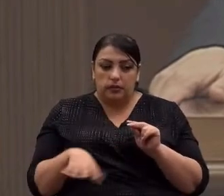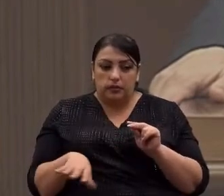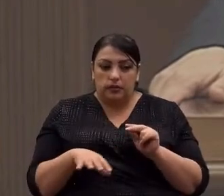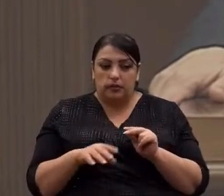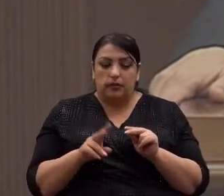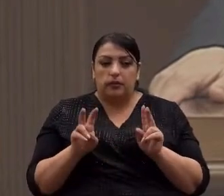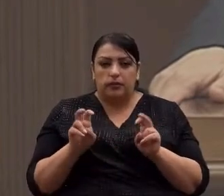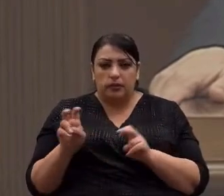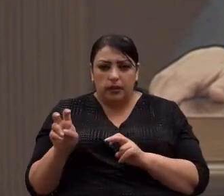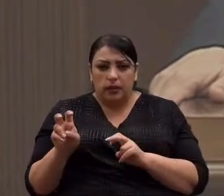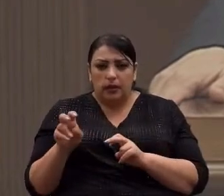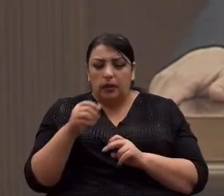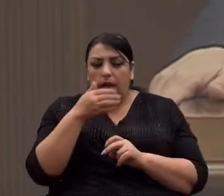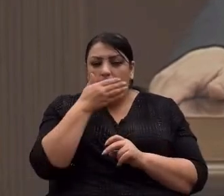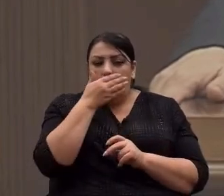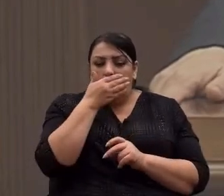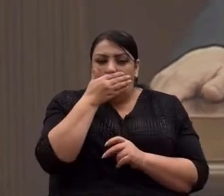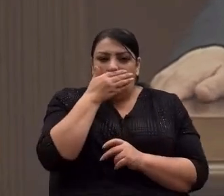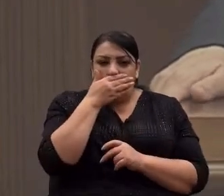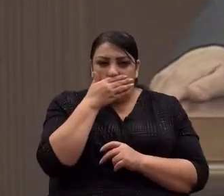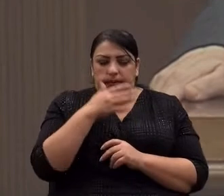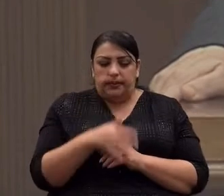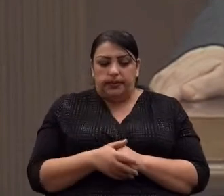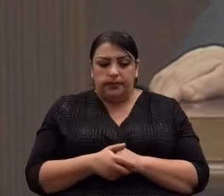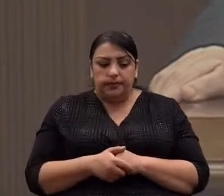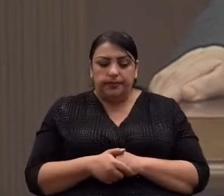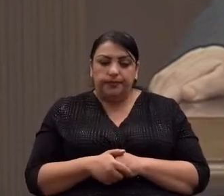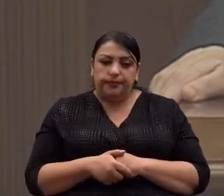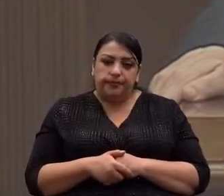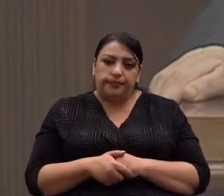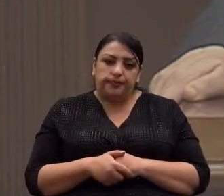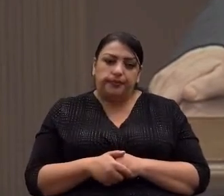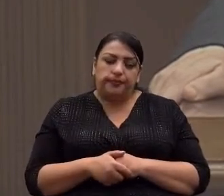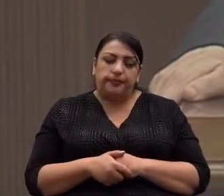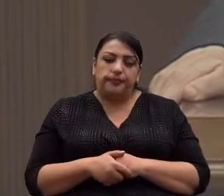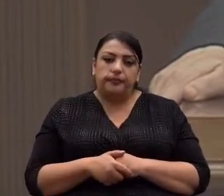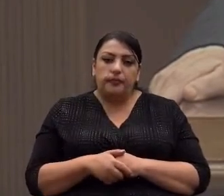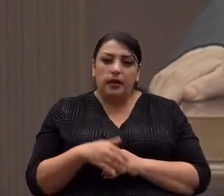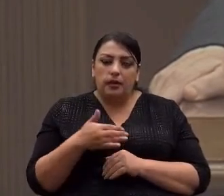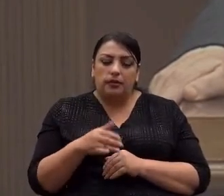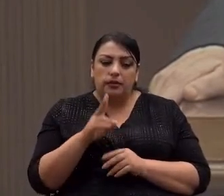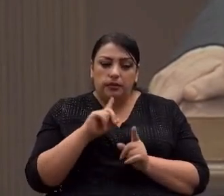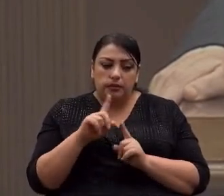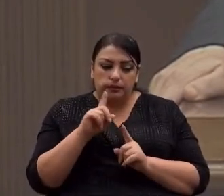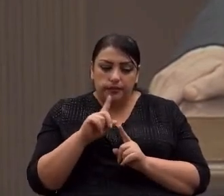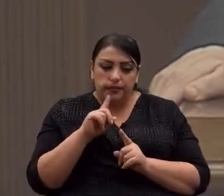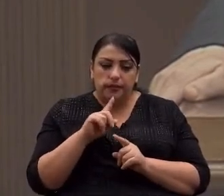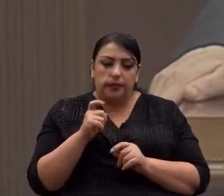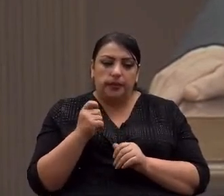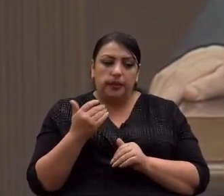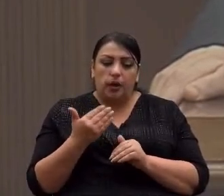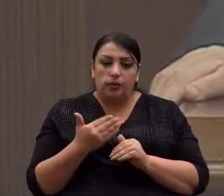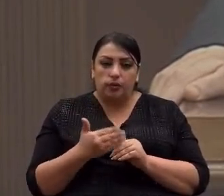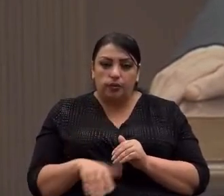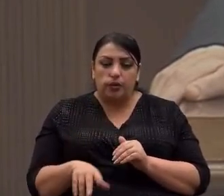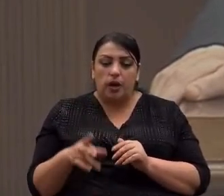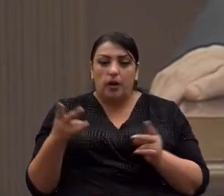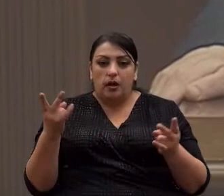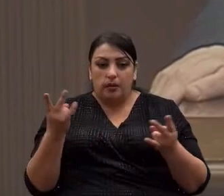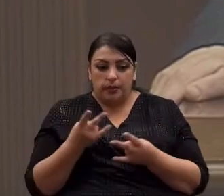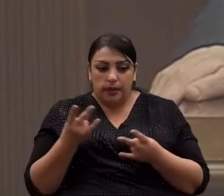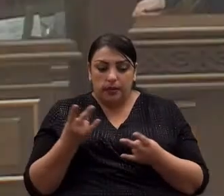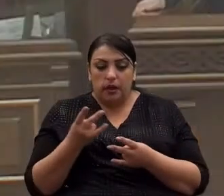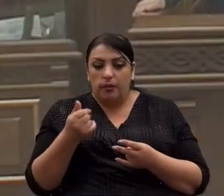նյութի, և ամենահարմար պատեր առիթին գուցե այս նստաշրջանի ժամանակ կամ ամենաուշը, որովհետև պետք է